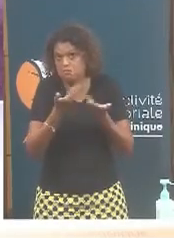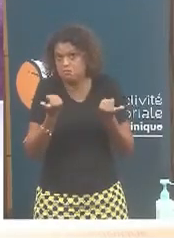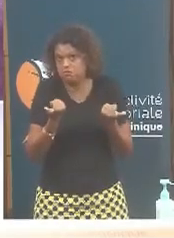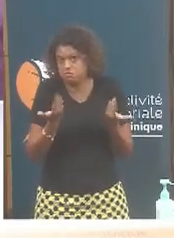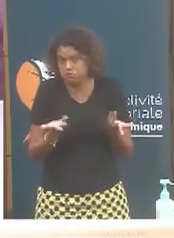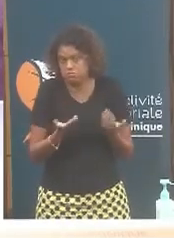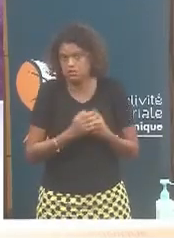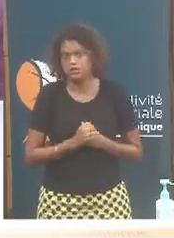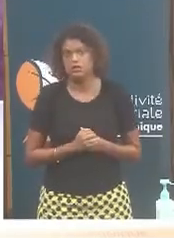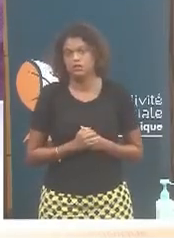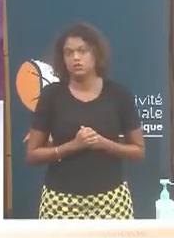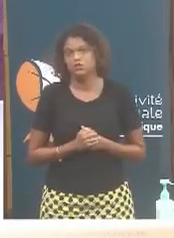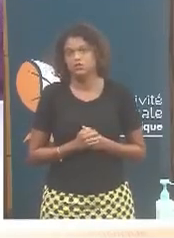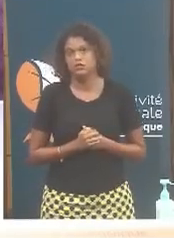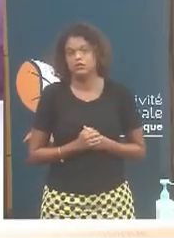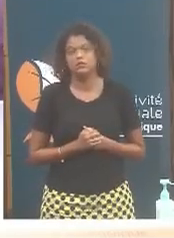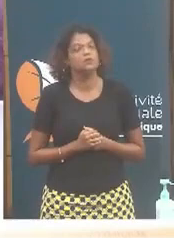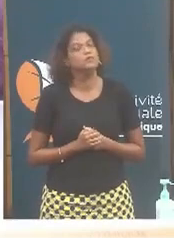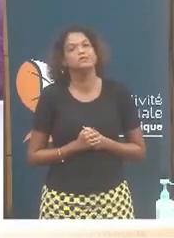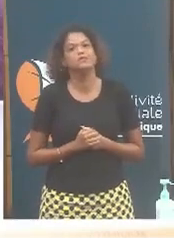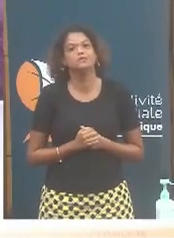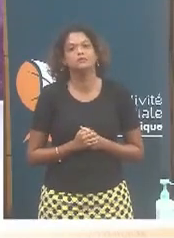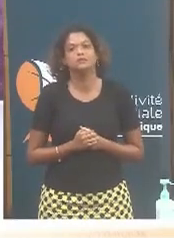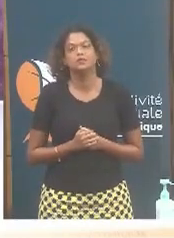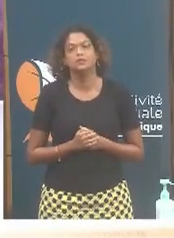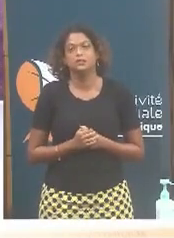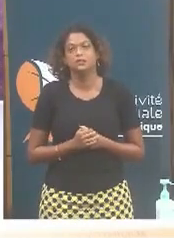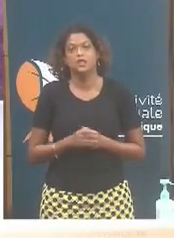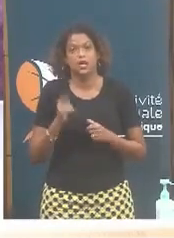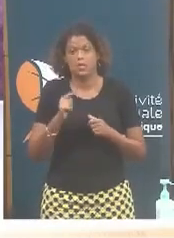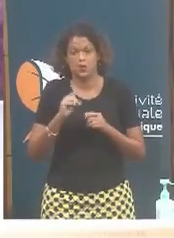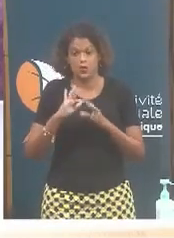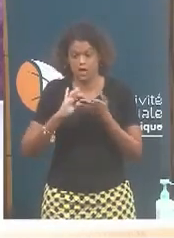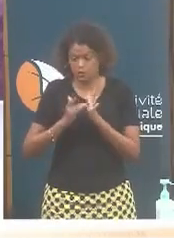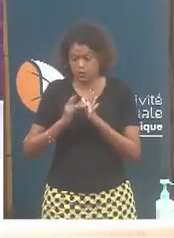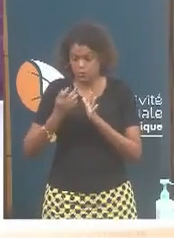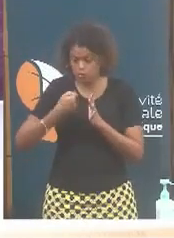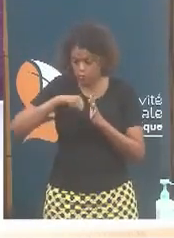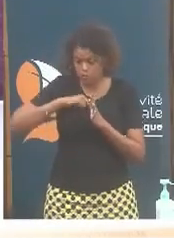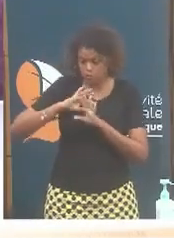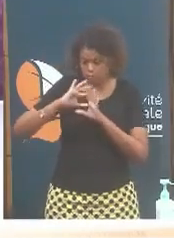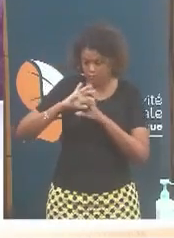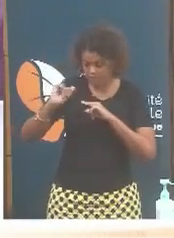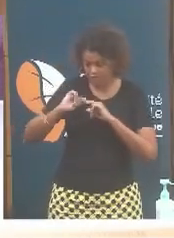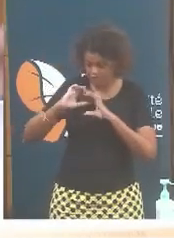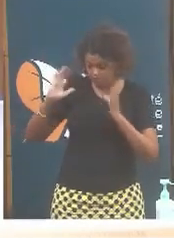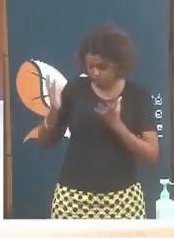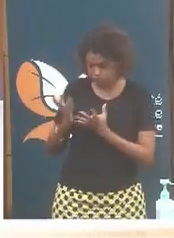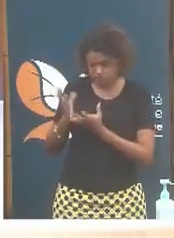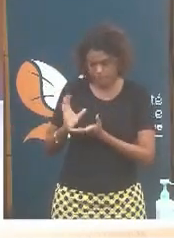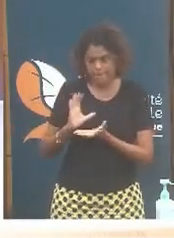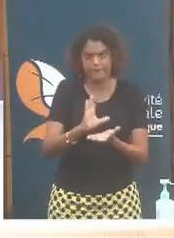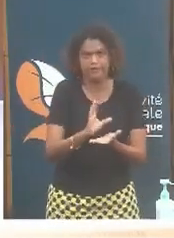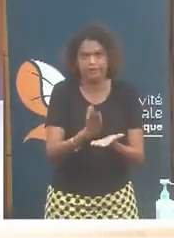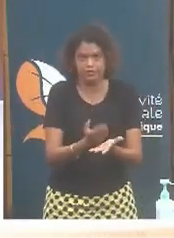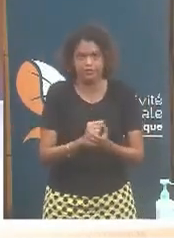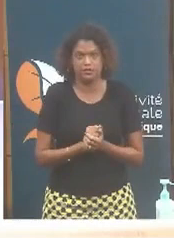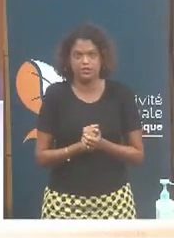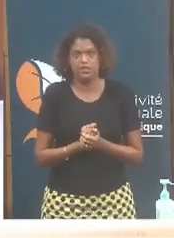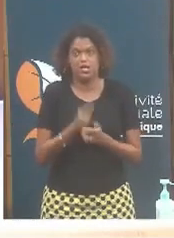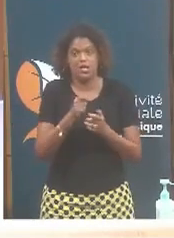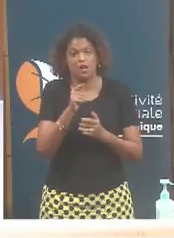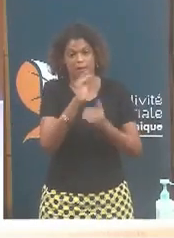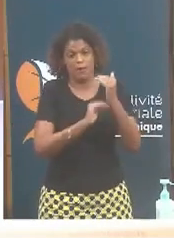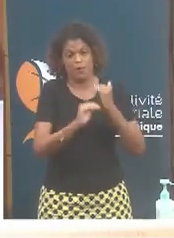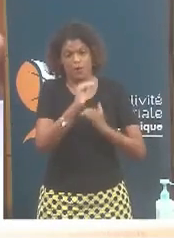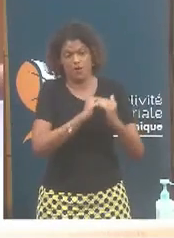malgré qu'on a repris tout l'ensemble de ce qu'il faisait. Mais également, vous avez, et c'est votre droit, annoncé tout votre programme